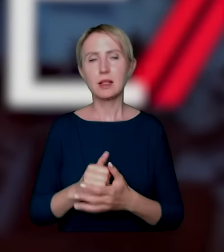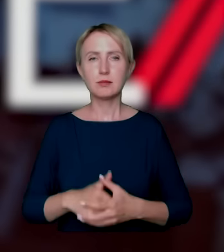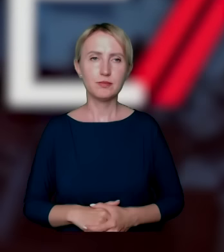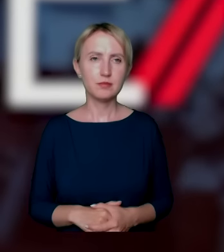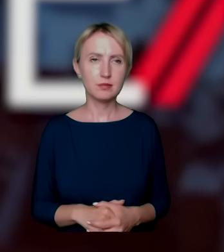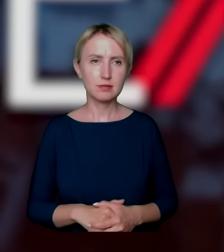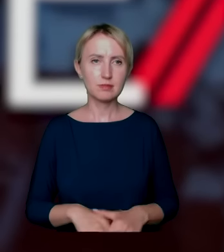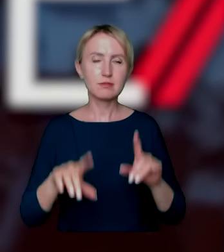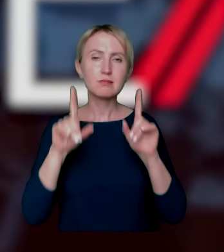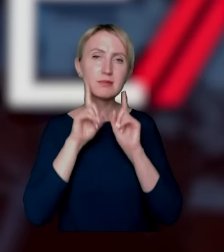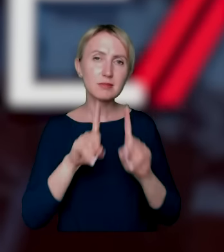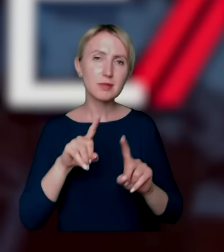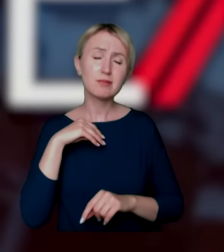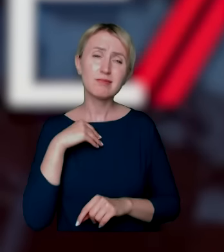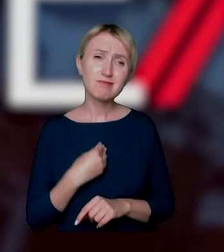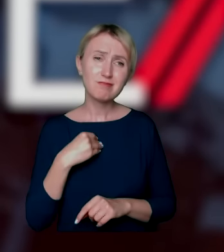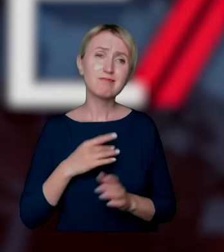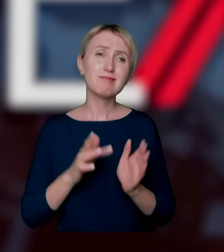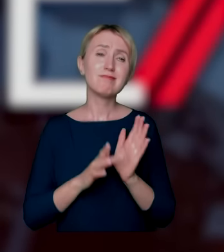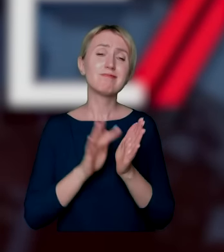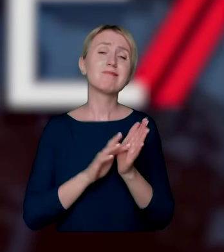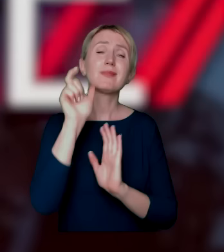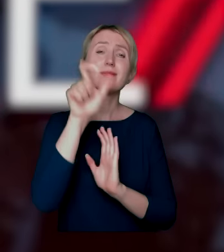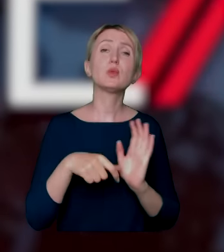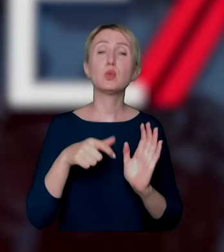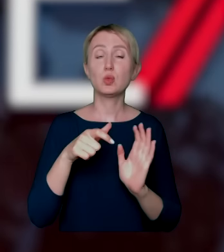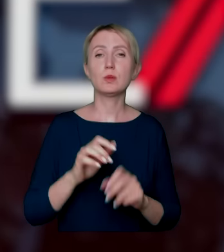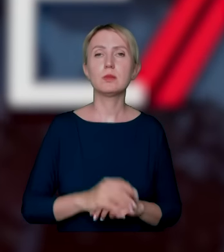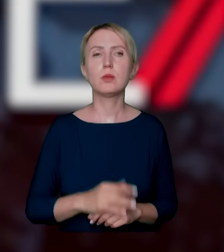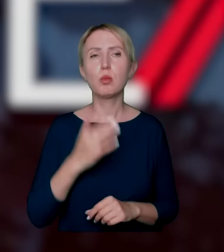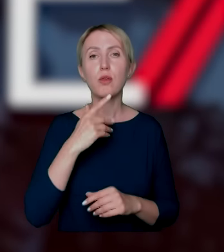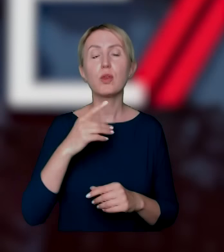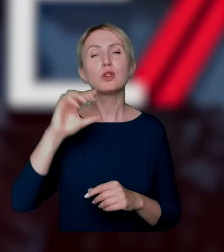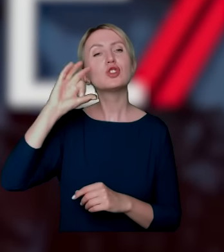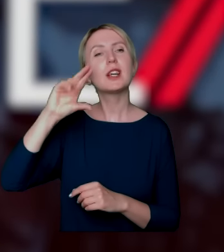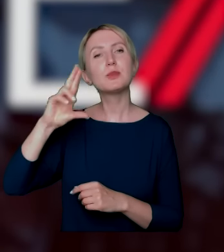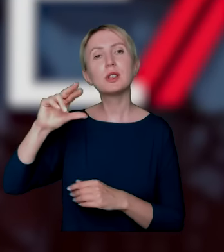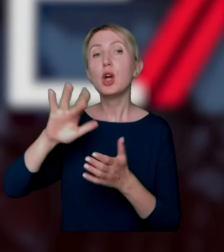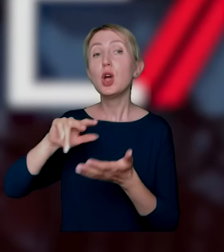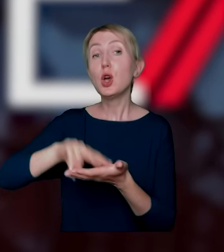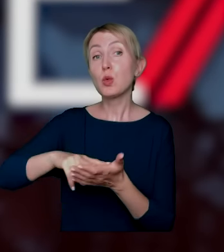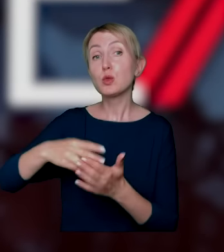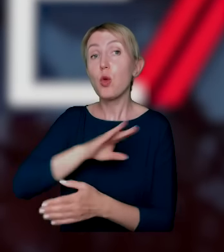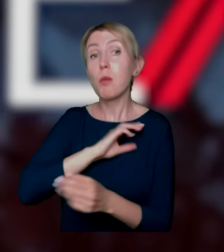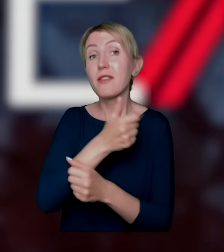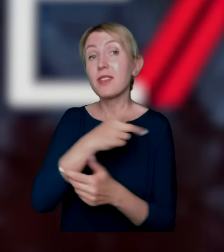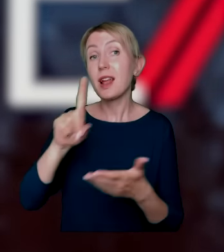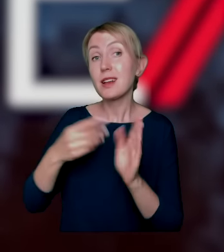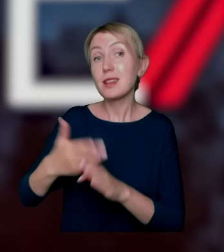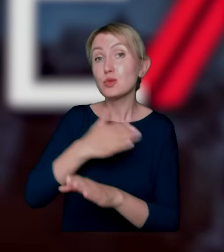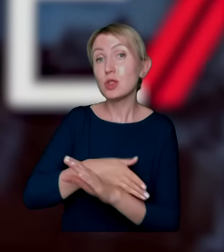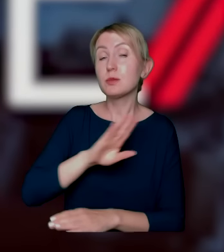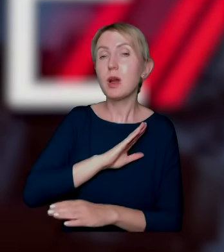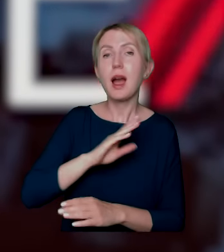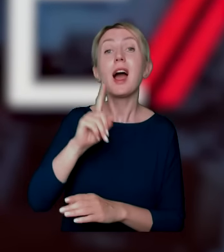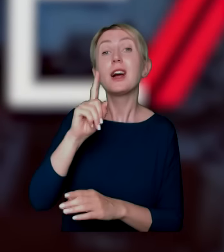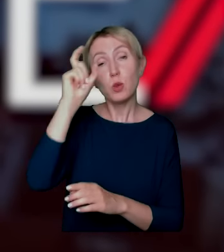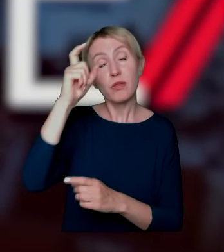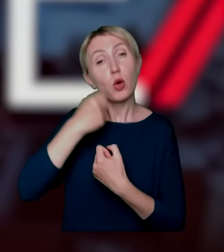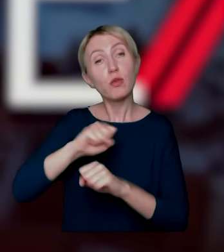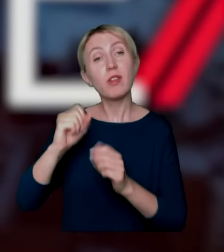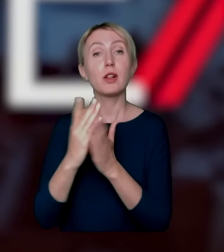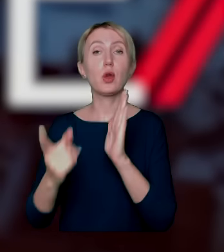to żal nam premiera Tuska. Już Szekspir mawiał, że tchórze umierają wiele razy przed śmiercią, a człowiek odważny tylko raz. No ale jeszcze bardziej żal nam